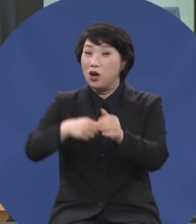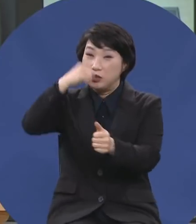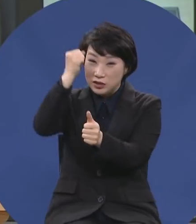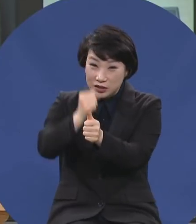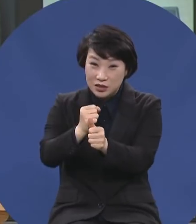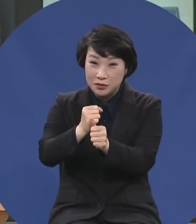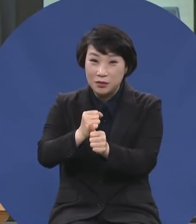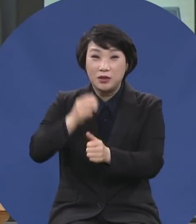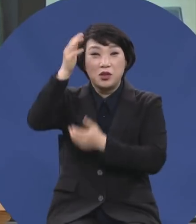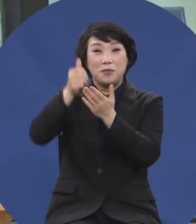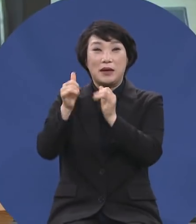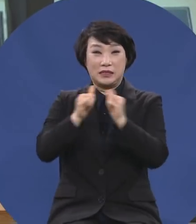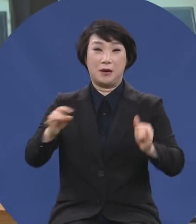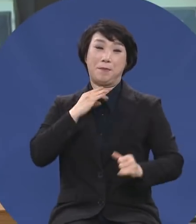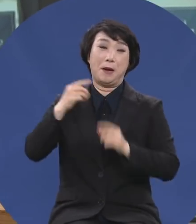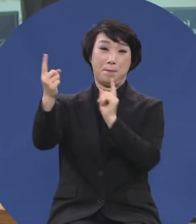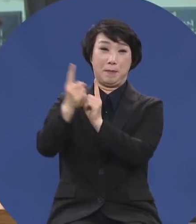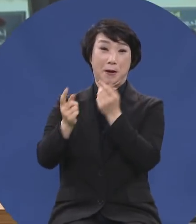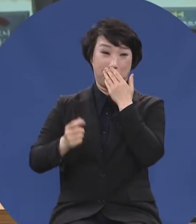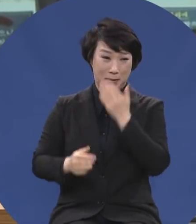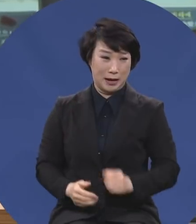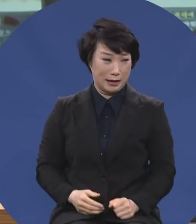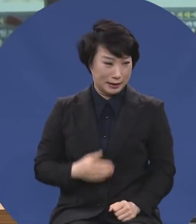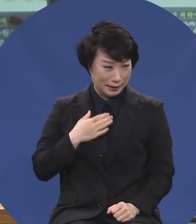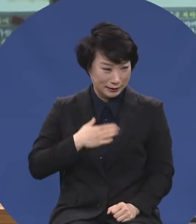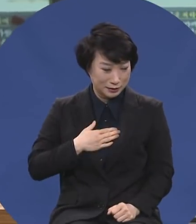인침받은 성령의